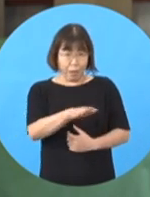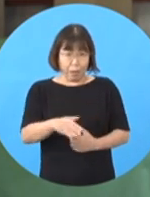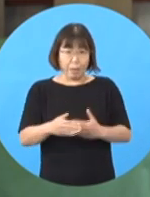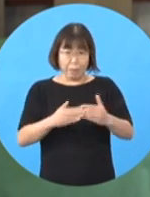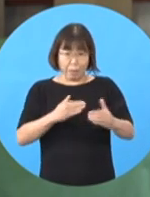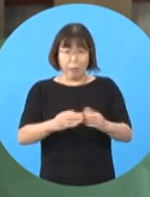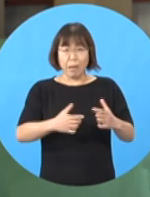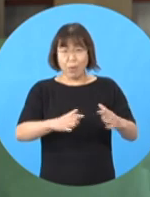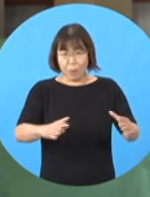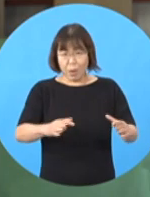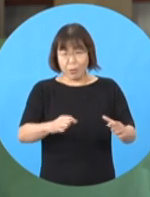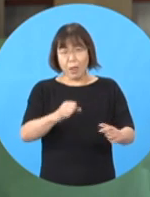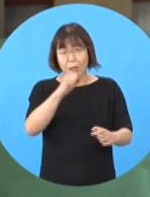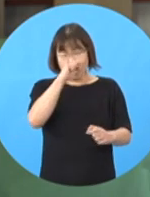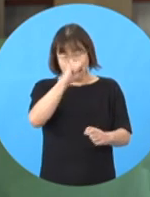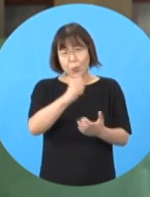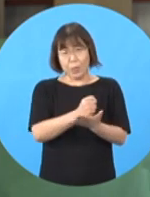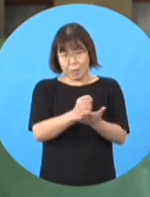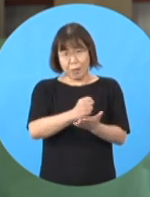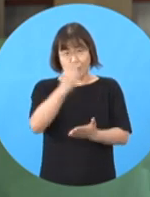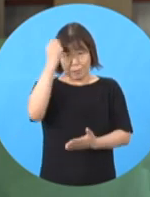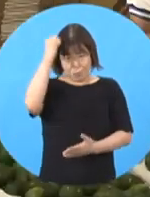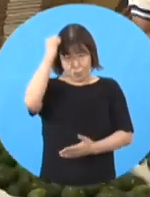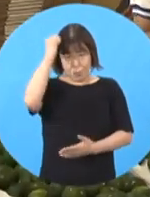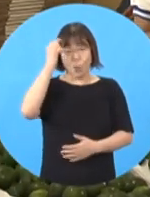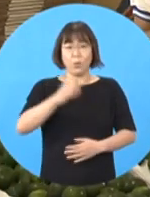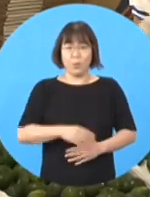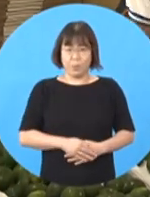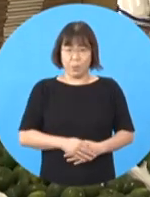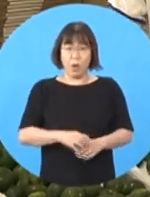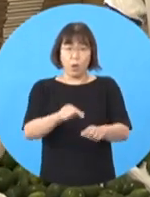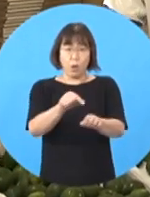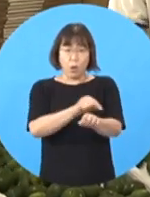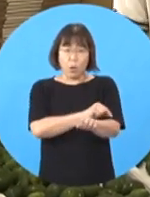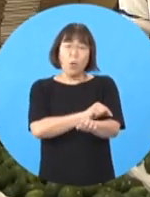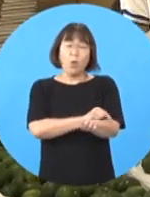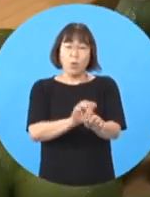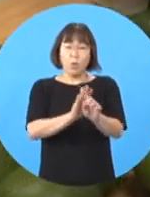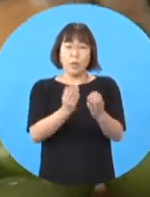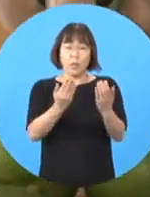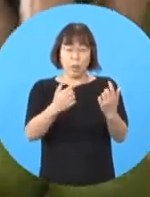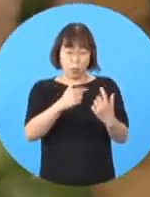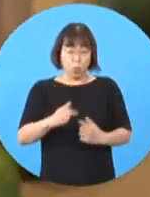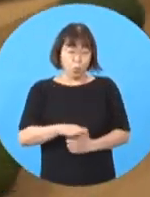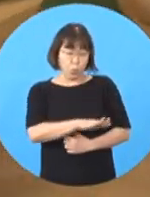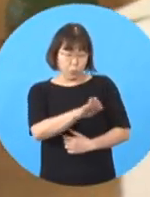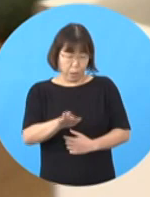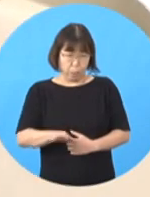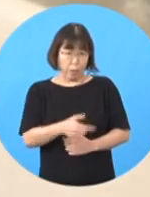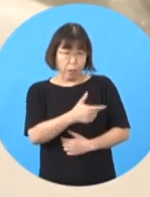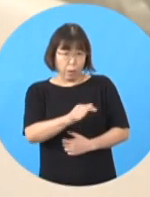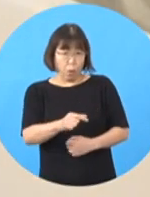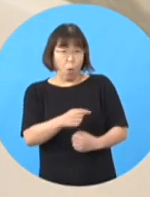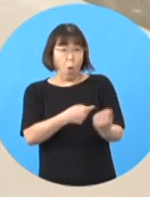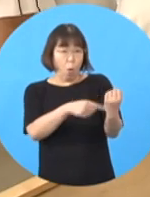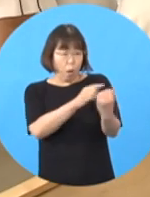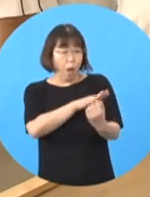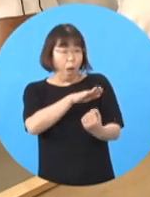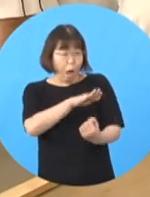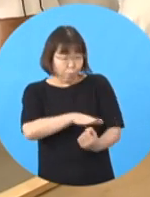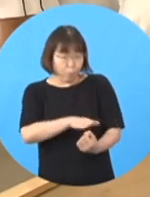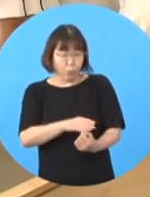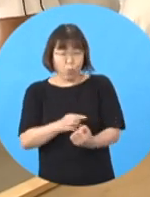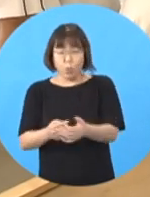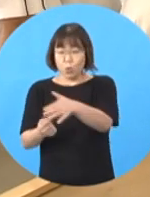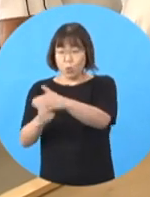験値も上がってとてもいい機会になったと思います。特別支援学校の子たちがこういう力があるんだっていうのを農家さんの